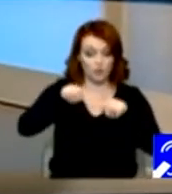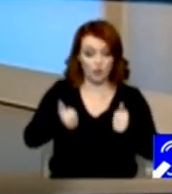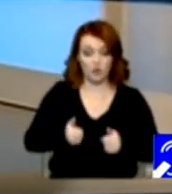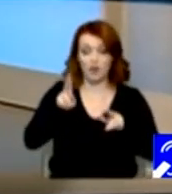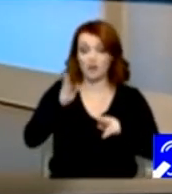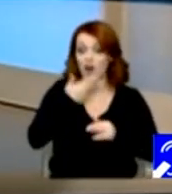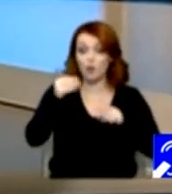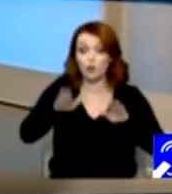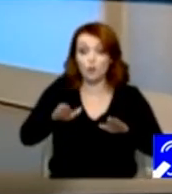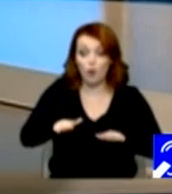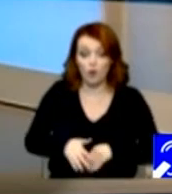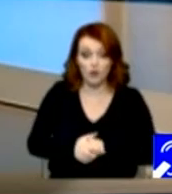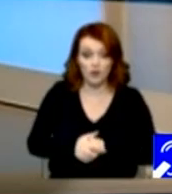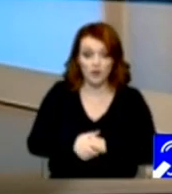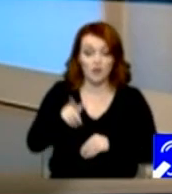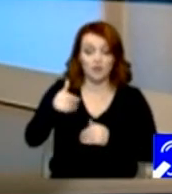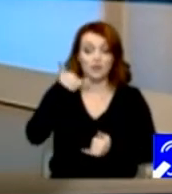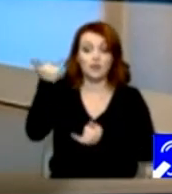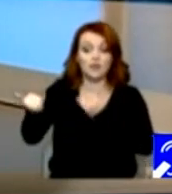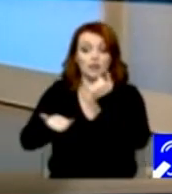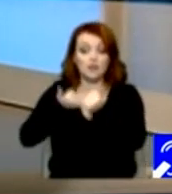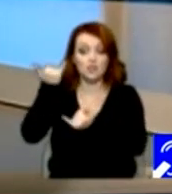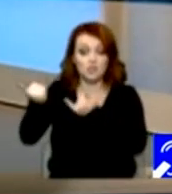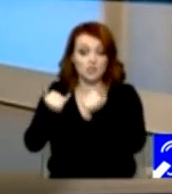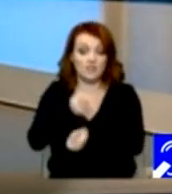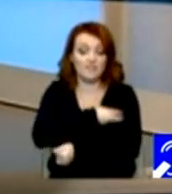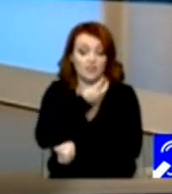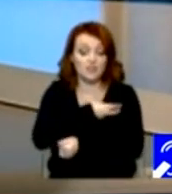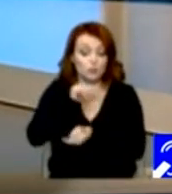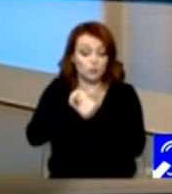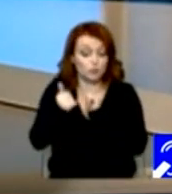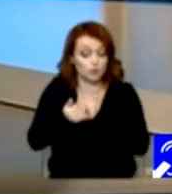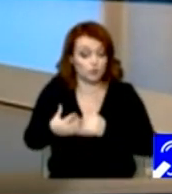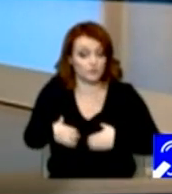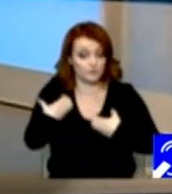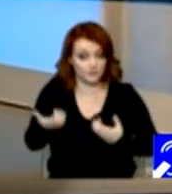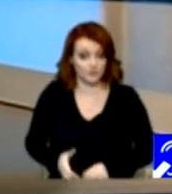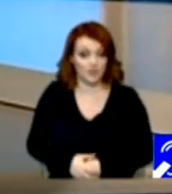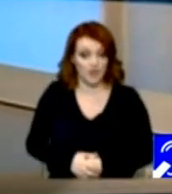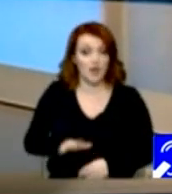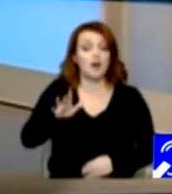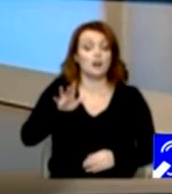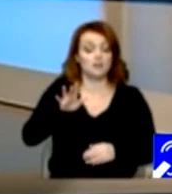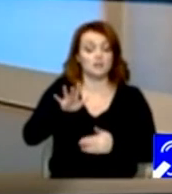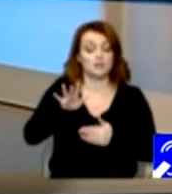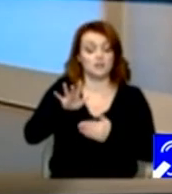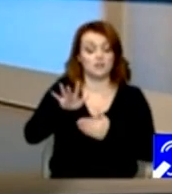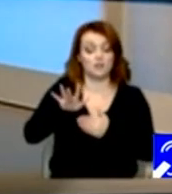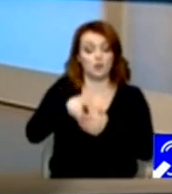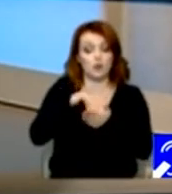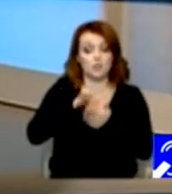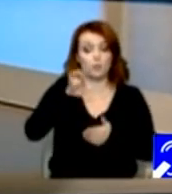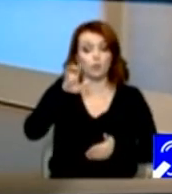loc în secții sunt îngrijiți de medici în condiții Extreme la Buzău mulți bolnavi primesc oxigenul direct în mașinile personale